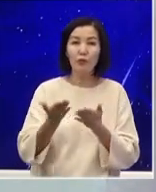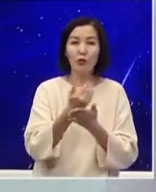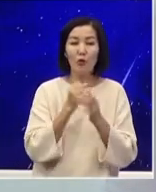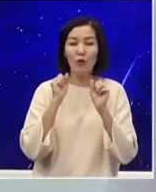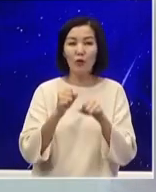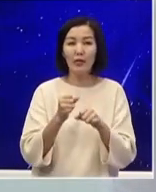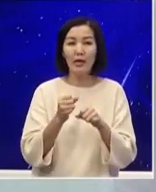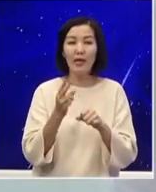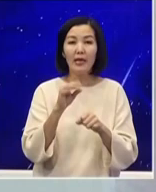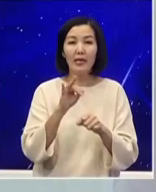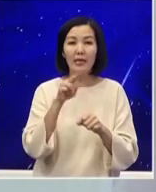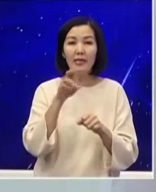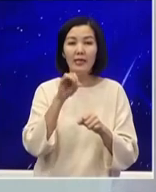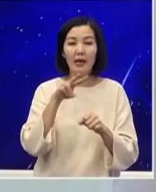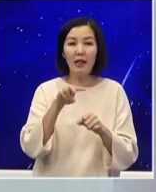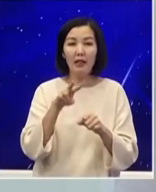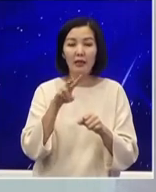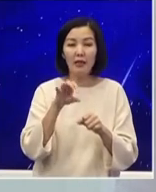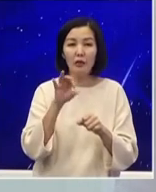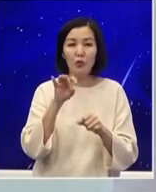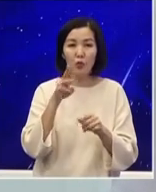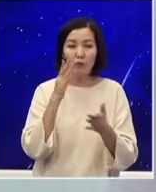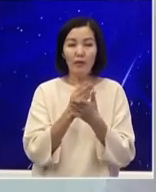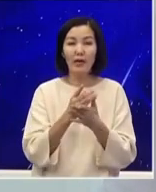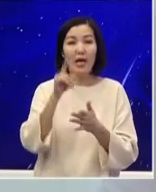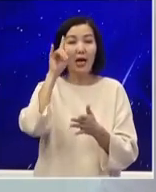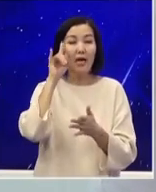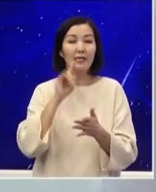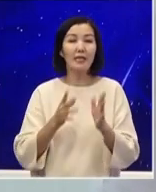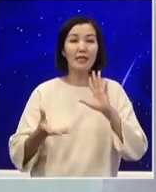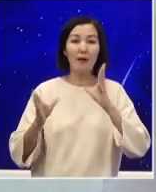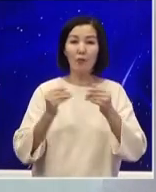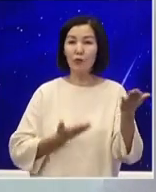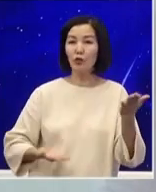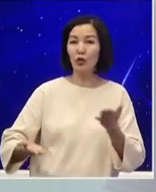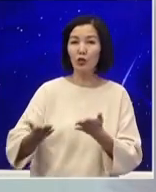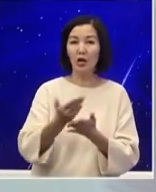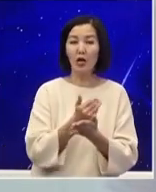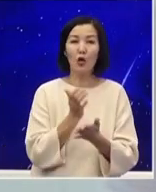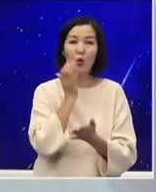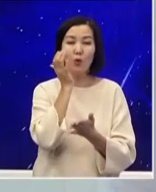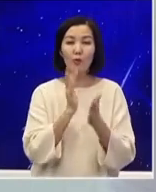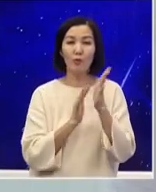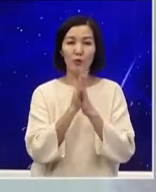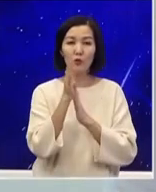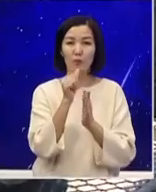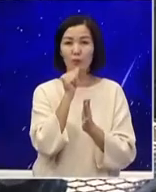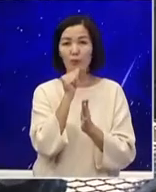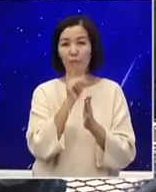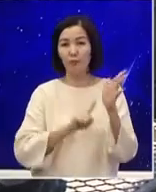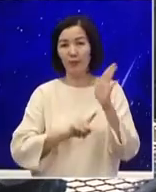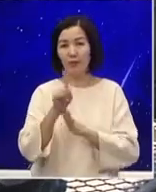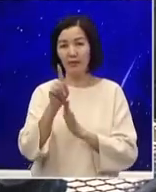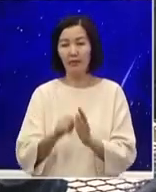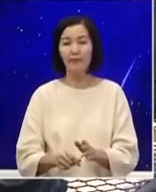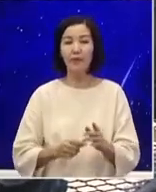идеал деген сорт бар. Сонымен қатар өз облысымызда және Қазақстан бойынша жиналған түрлерді де көбейтудеміз. Ары